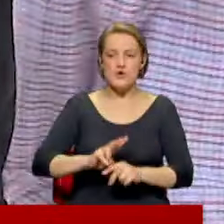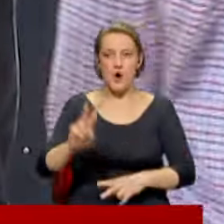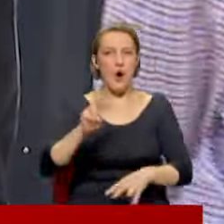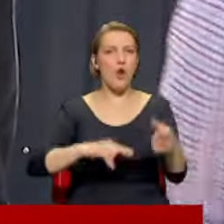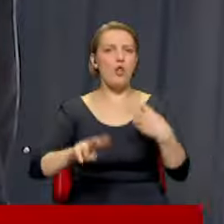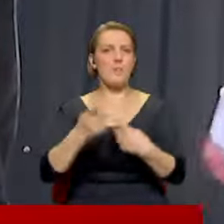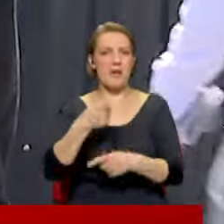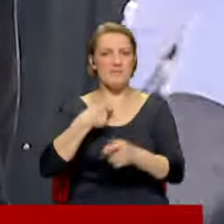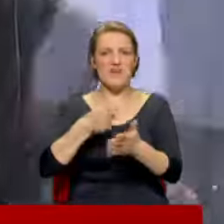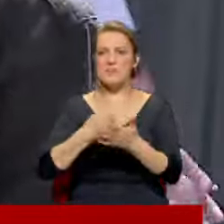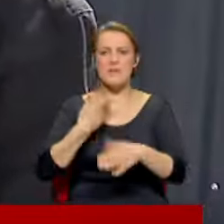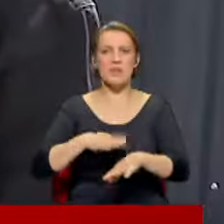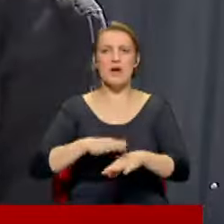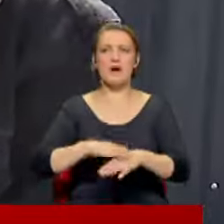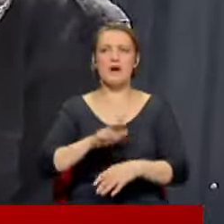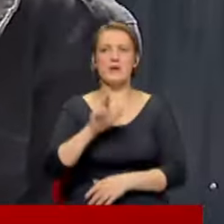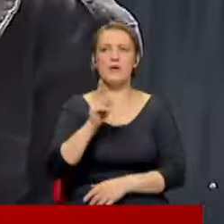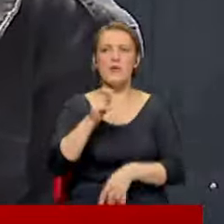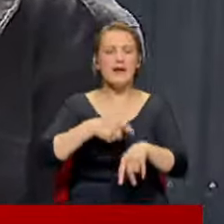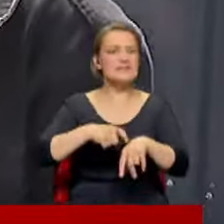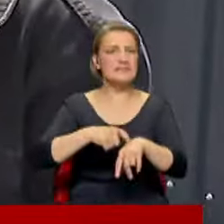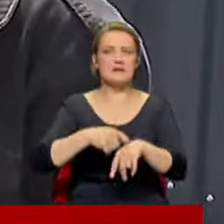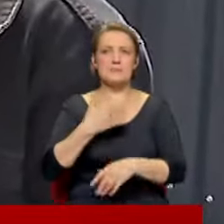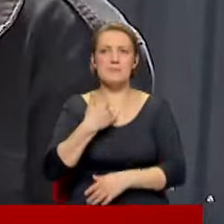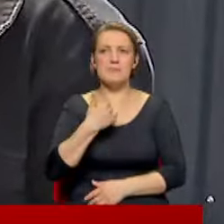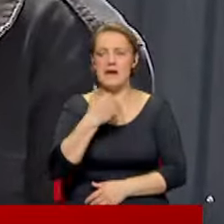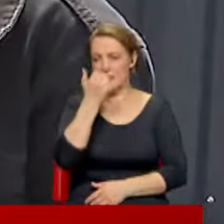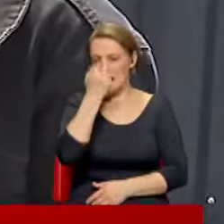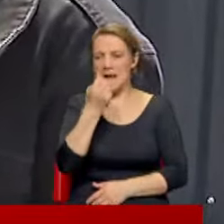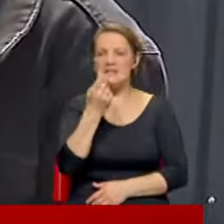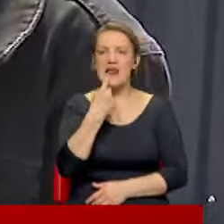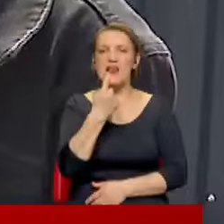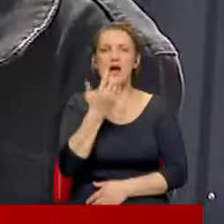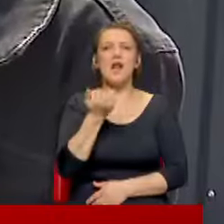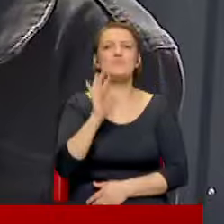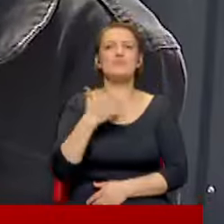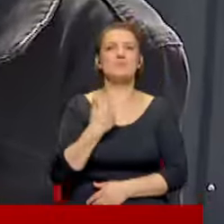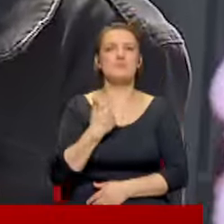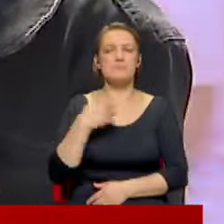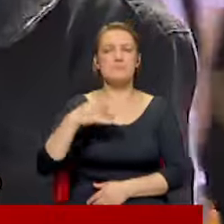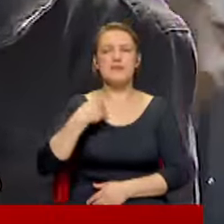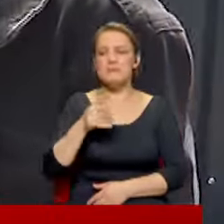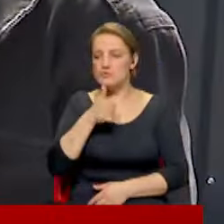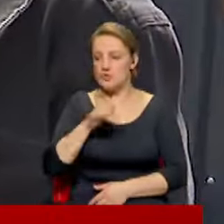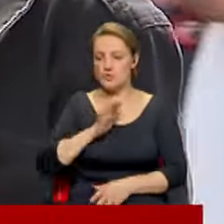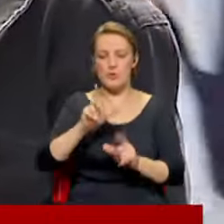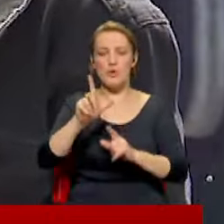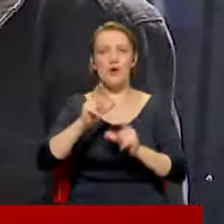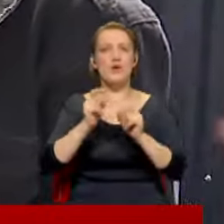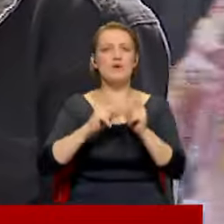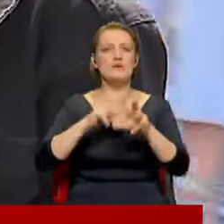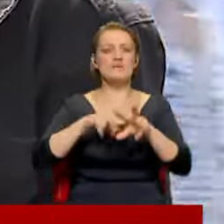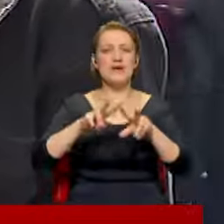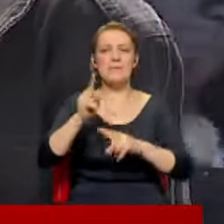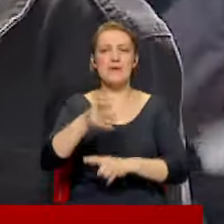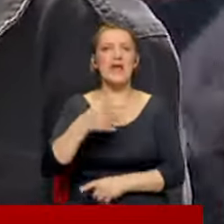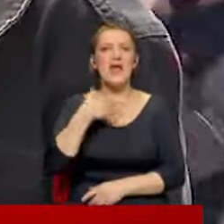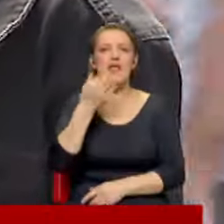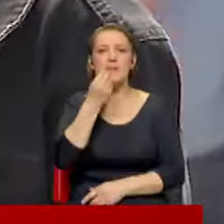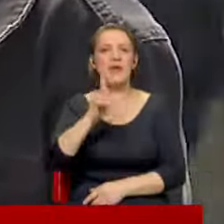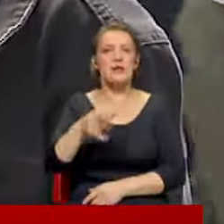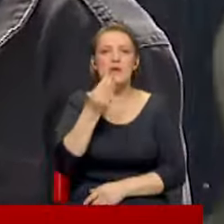parası mı vereyim, ne yapabilirim? Şu an o kadar sinirliyim ki ben kanser ilaçlarımı alamıyorum. Benim çocuğum şu anda lösemi et yemesi gerekiyor ama yiyemiyor.